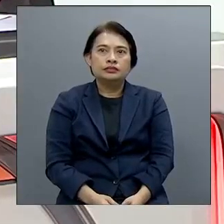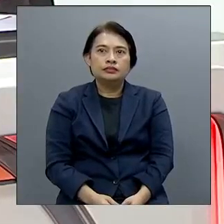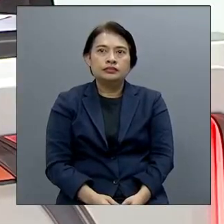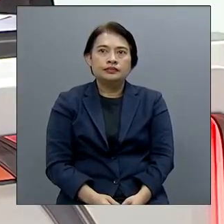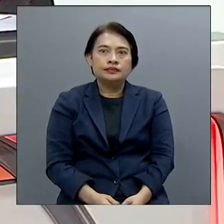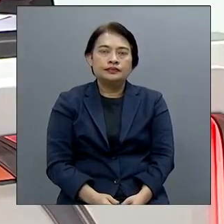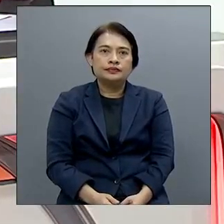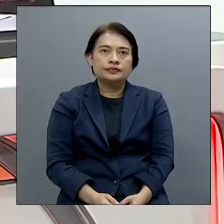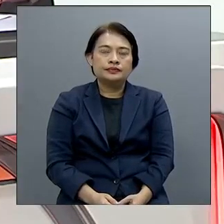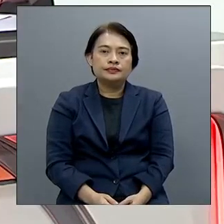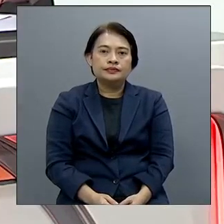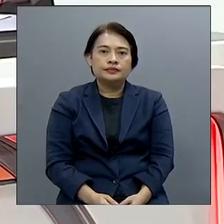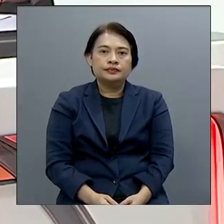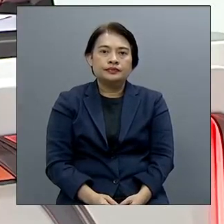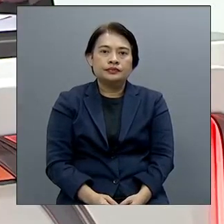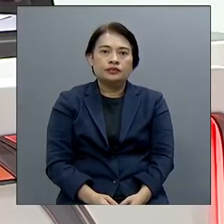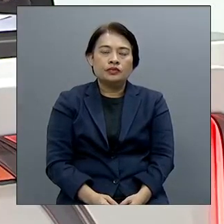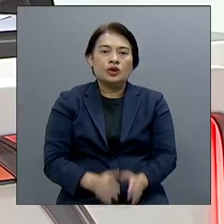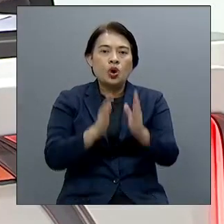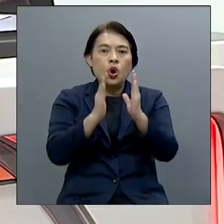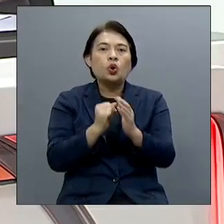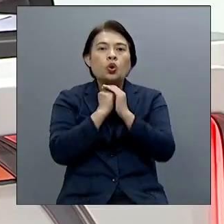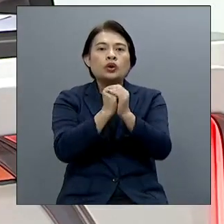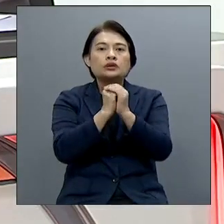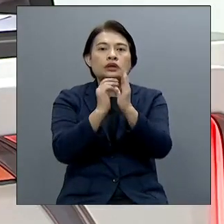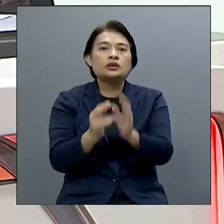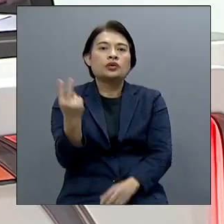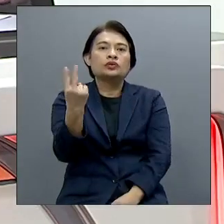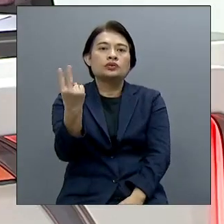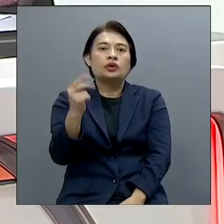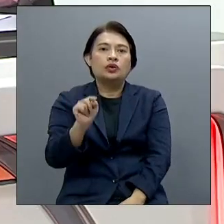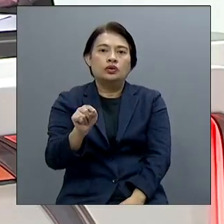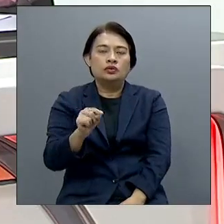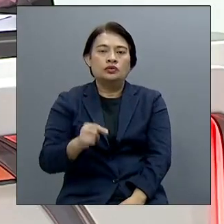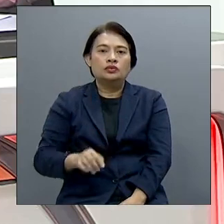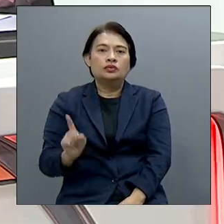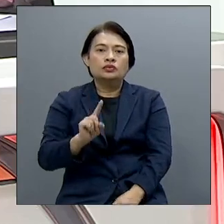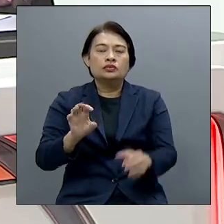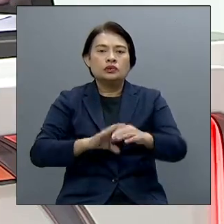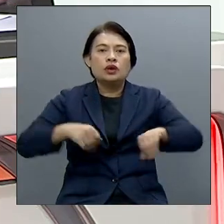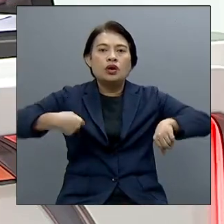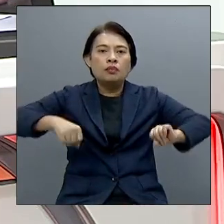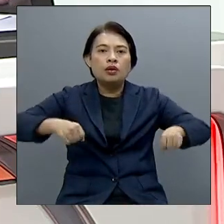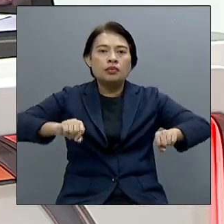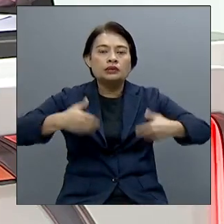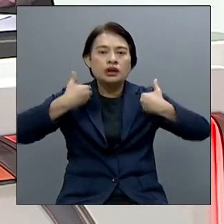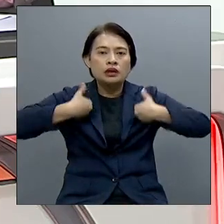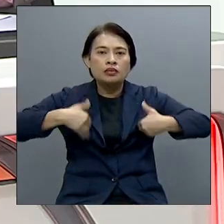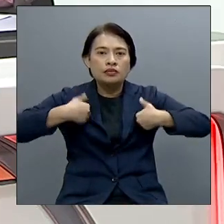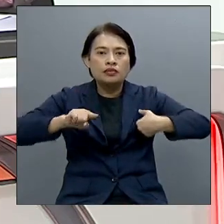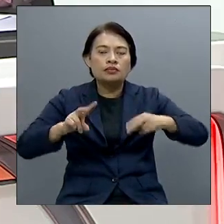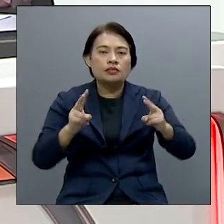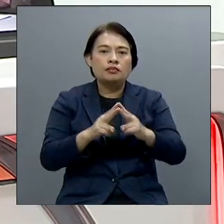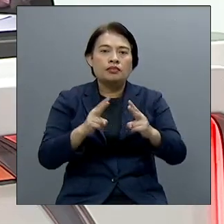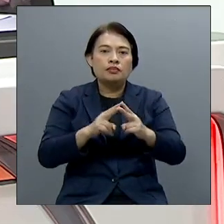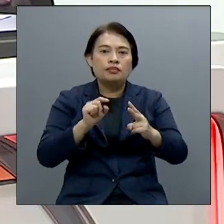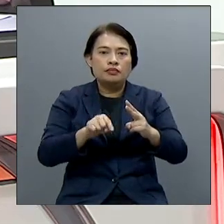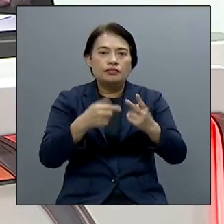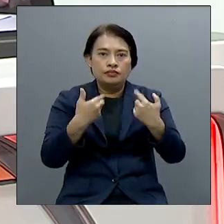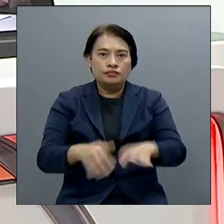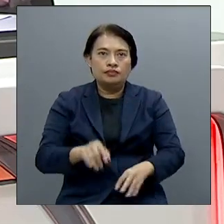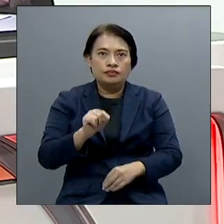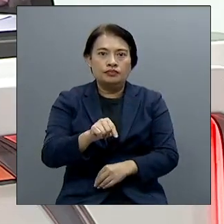ผู้เสียหายซึ่งเป็นนักท่องเที่ยวชาวจีน2รายที่ถูกวินรถจักรยานยนต์ล่วงละเมิดทางเพศแล้วก็ถูก